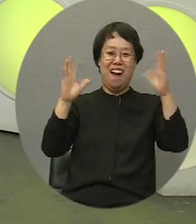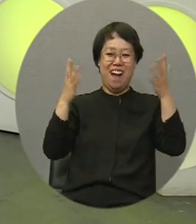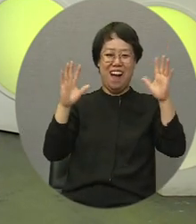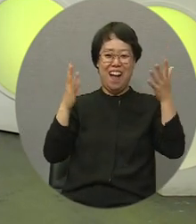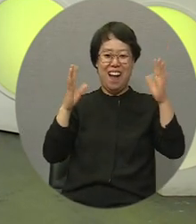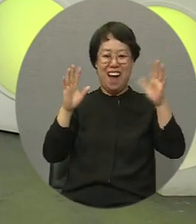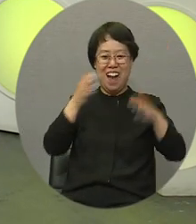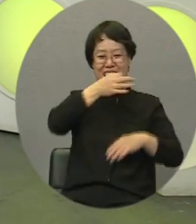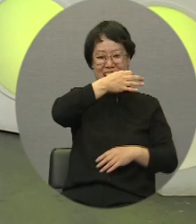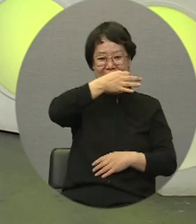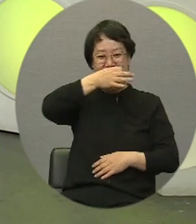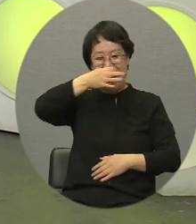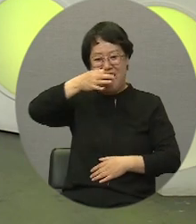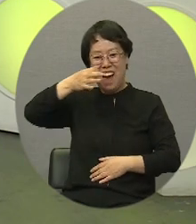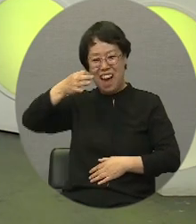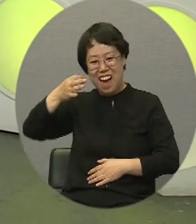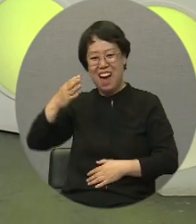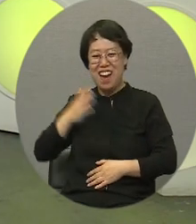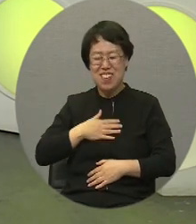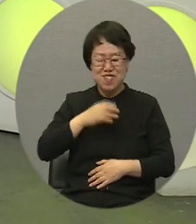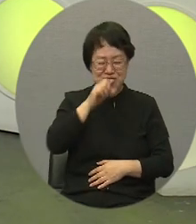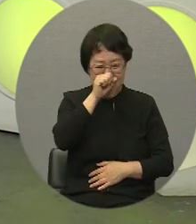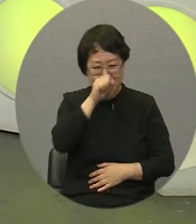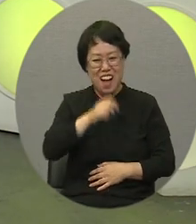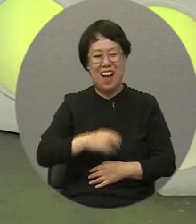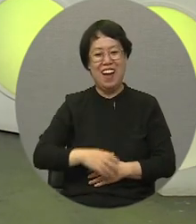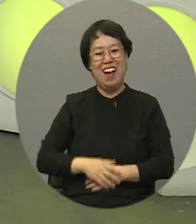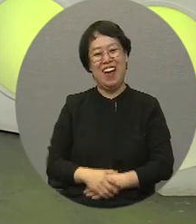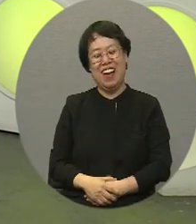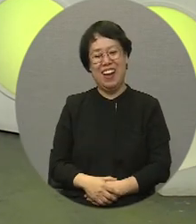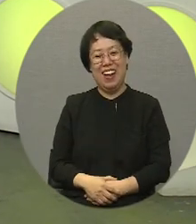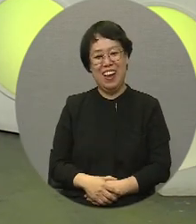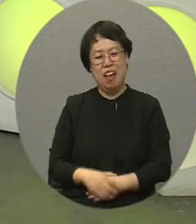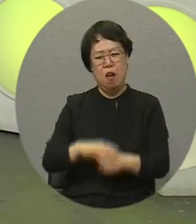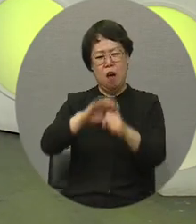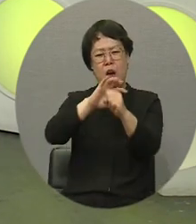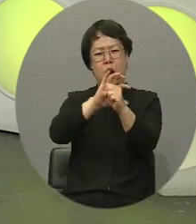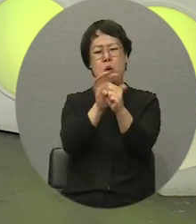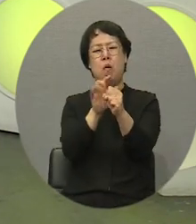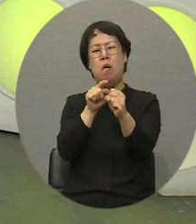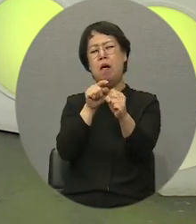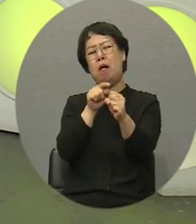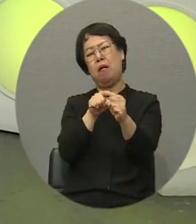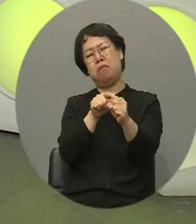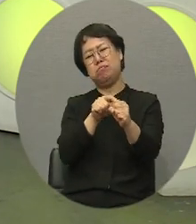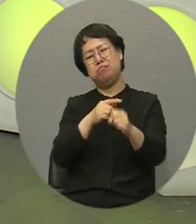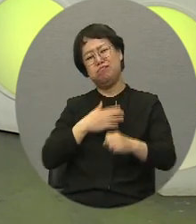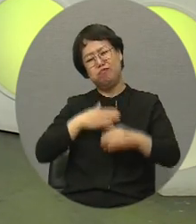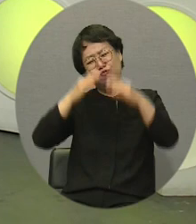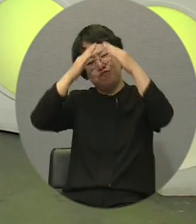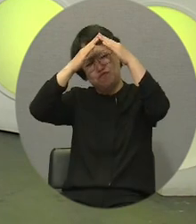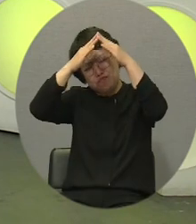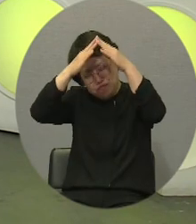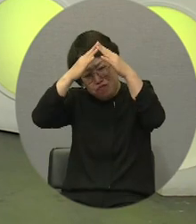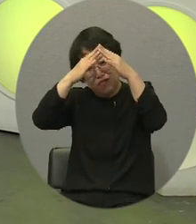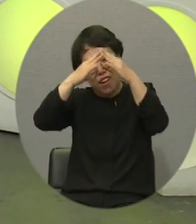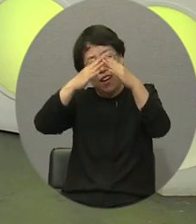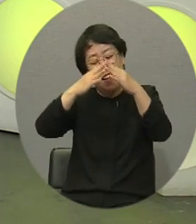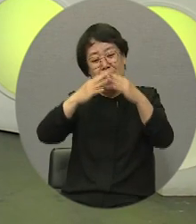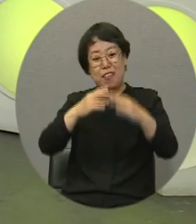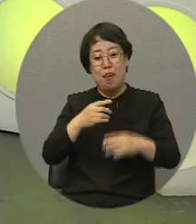아이 신난다. 아유 좋습니다. 아 지금 장 코로나 19 때문에 위축돼서 탁 근데 아주